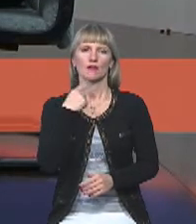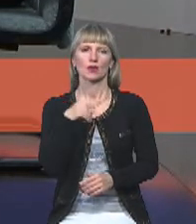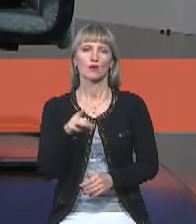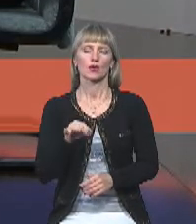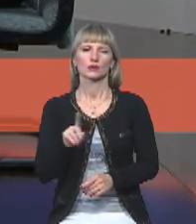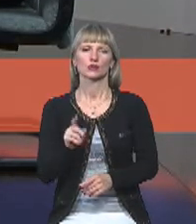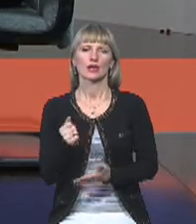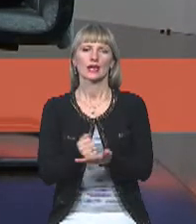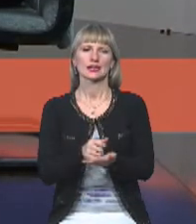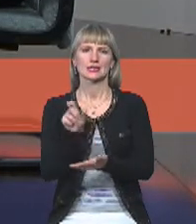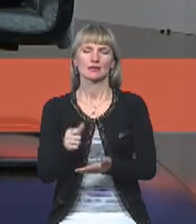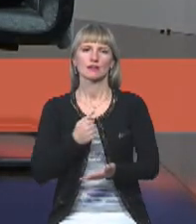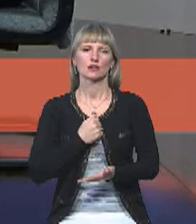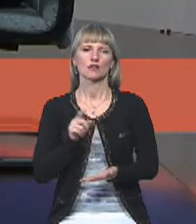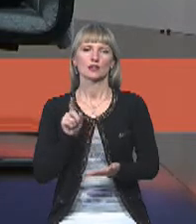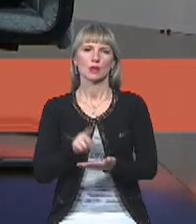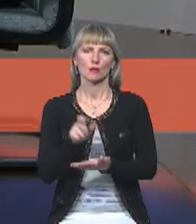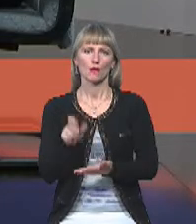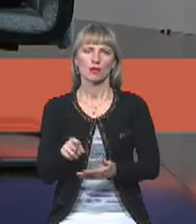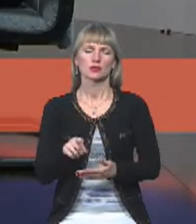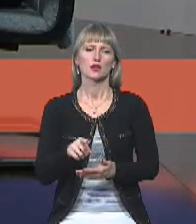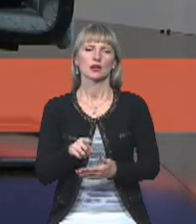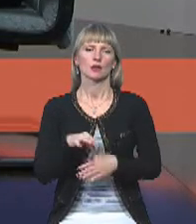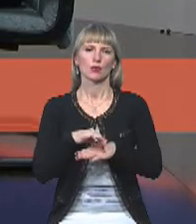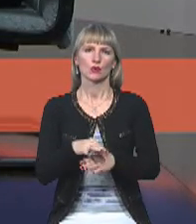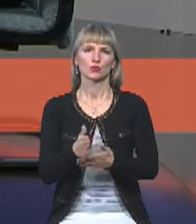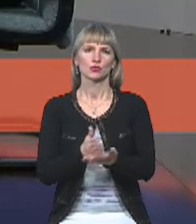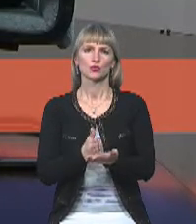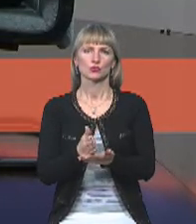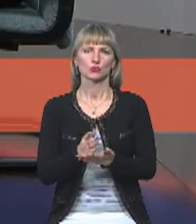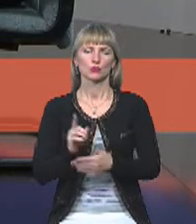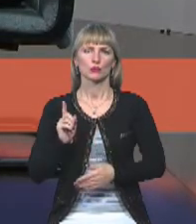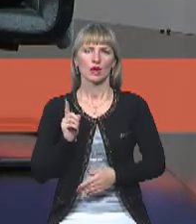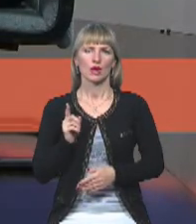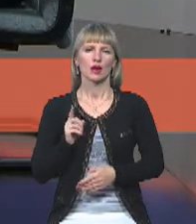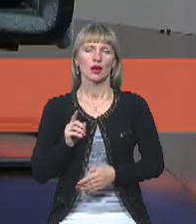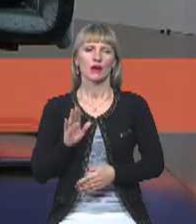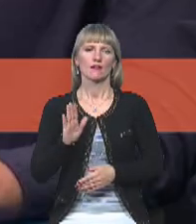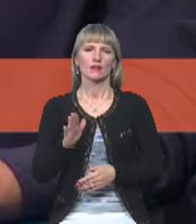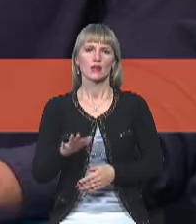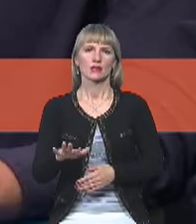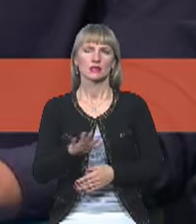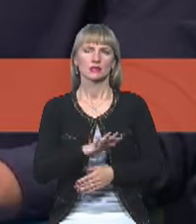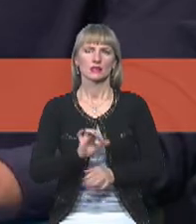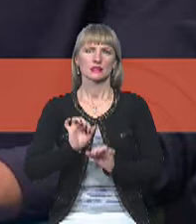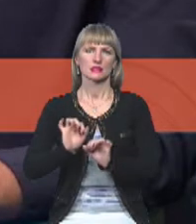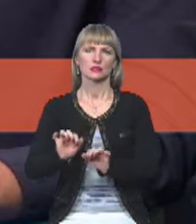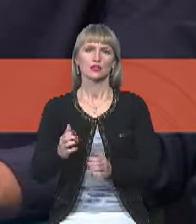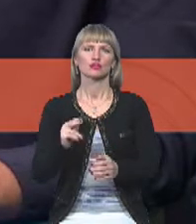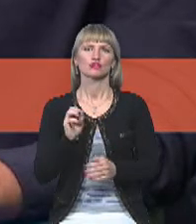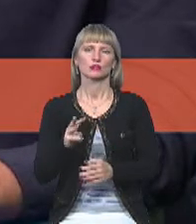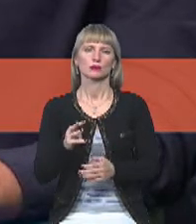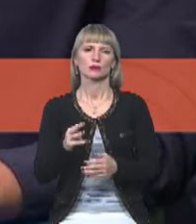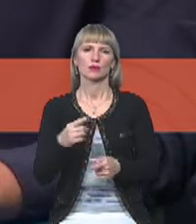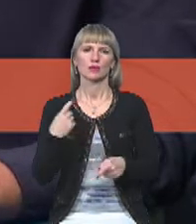що резервісти та військовозобов'язані проходять службу у загонах тероборони. Чим саме відрізняються